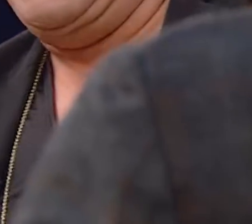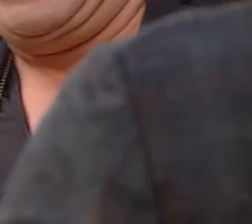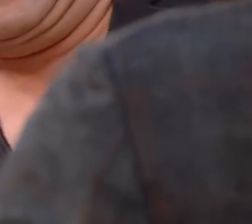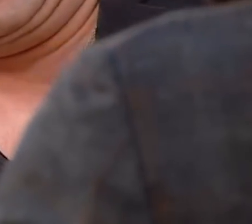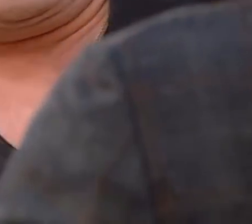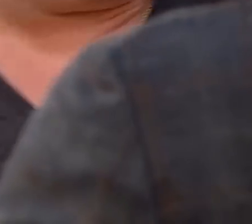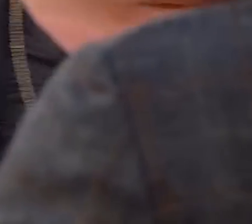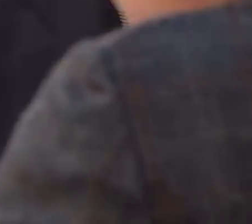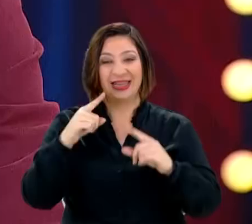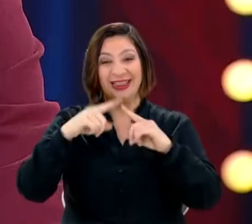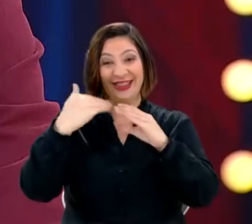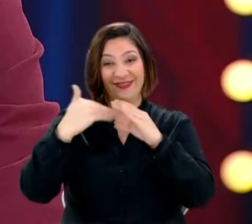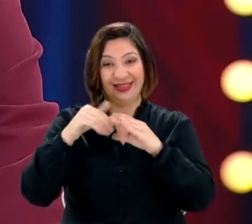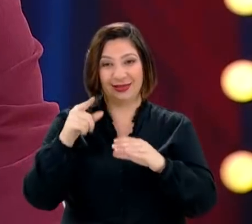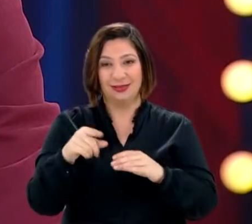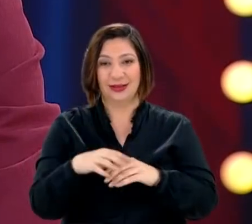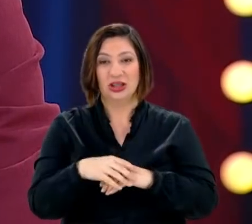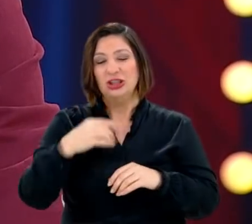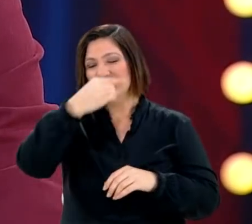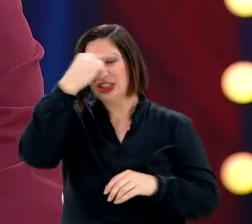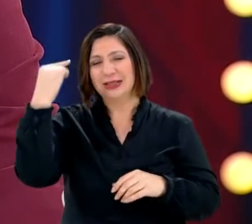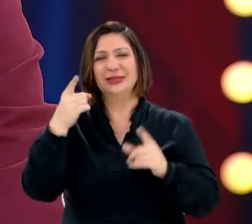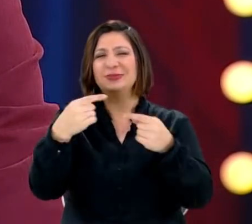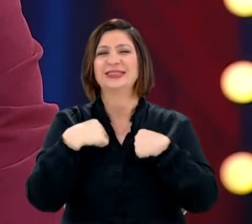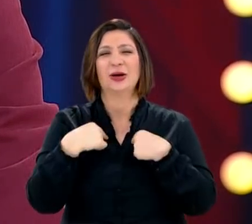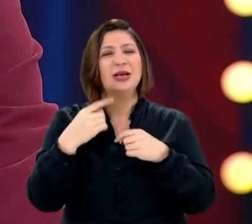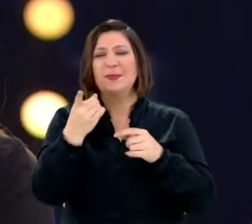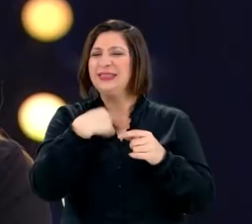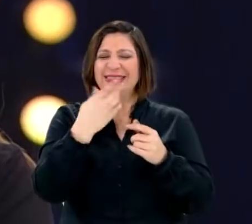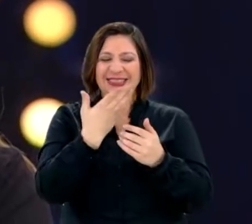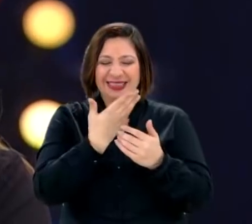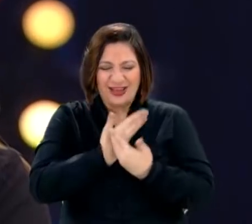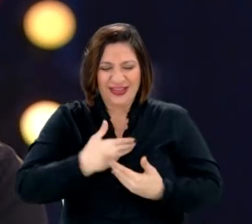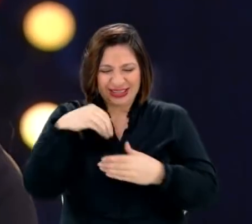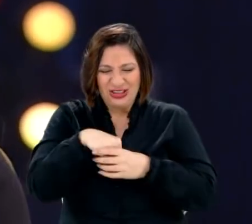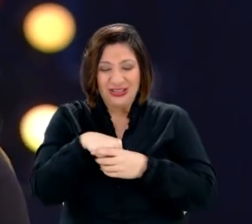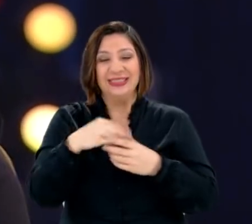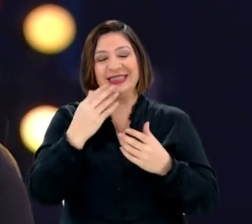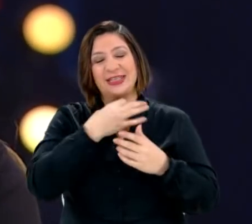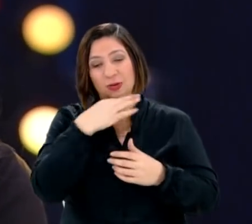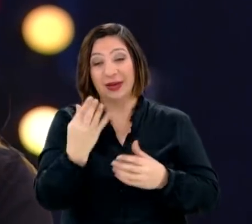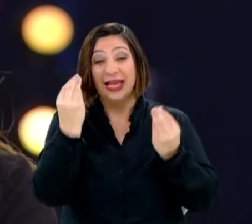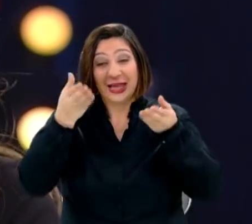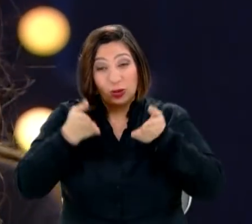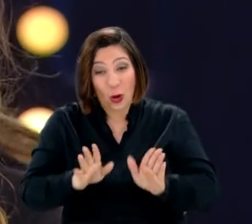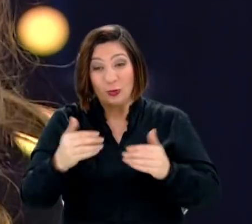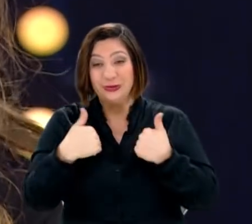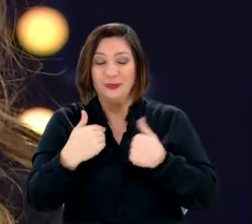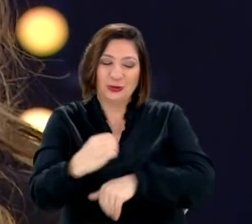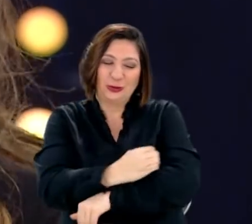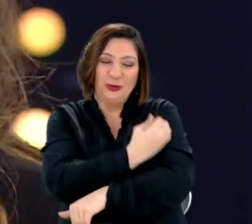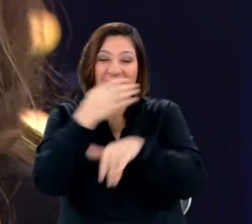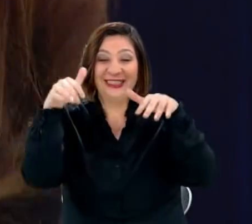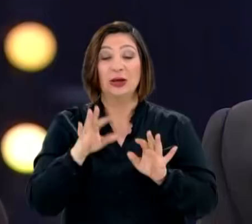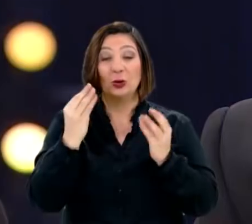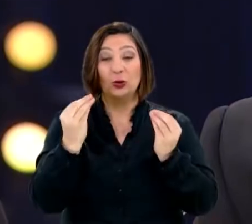Şimdi Güneş'in tweetleri. Oo, çok şansımsınız. Güzel. Koşulsuz sevginiz için teşekkür ederim. Gerçekten iyi ki doğmuşum. Oo, duygular